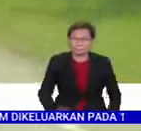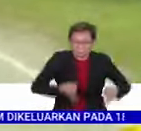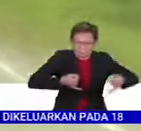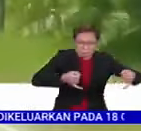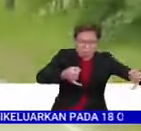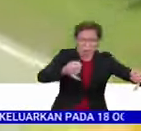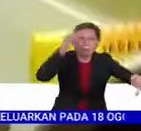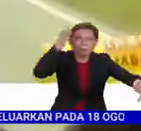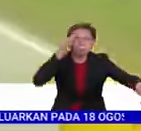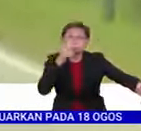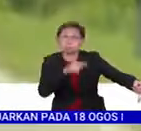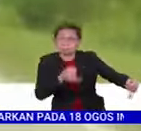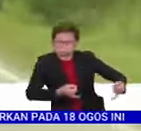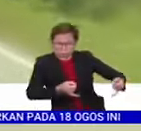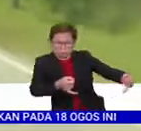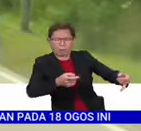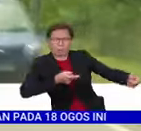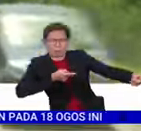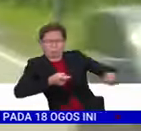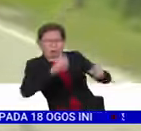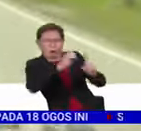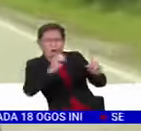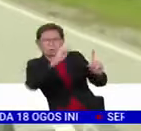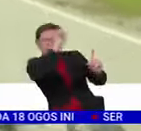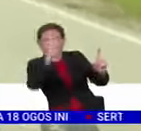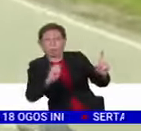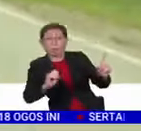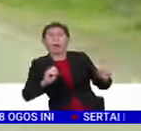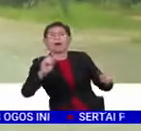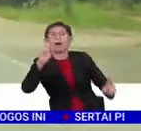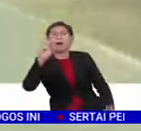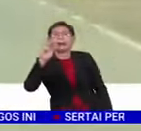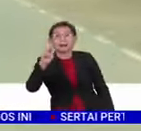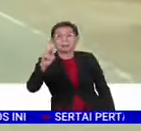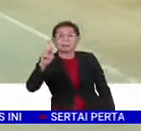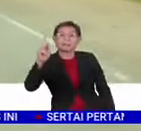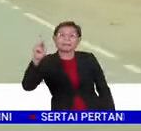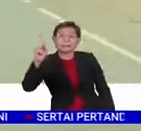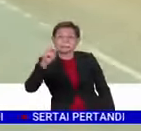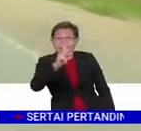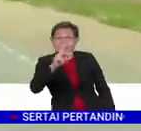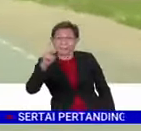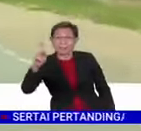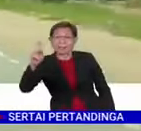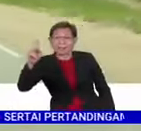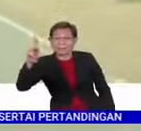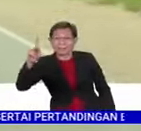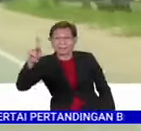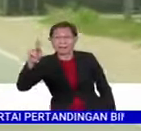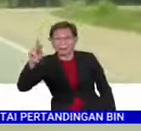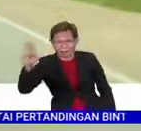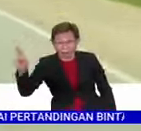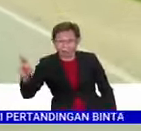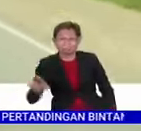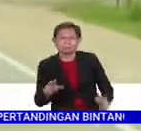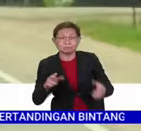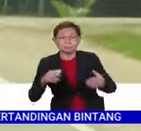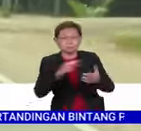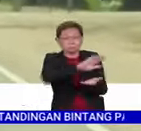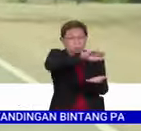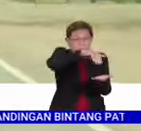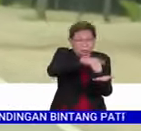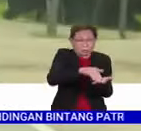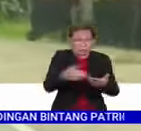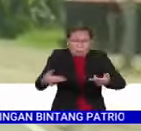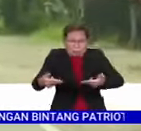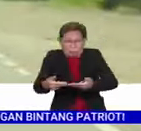Jalan Persekutuan merupakan jalan dikendali sepenuhnya Kementerian Kerja Raya. Jaringannya yang luas menjadi nadi kepada hubungan ekonomi dan